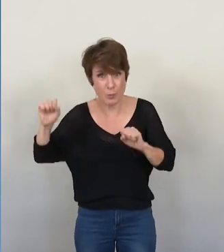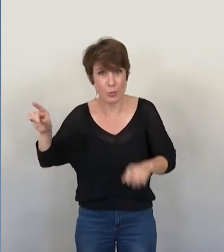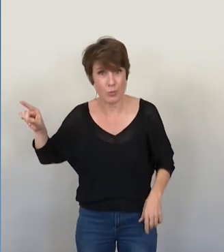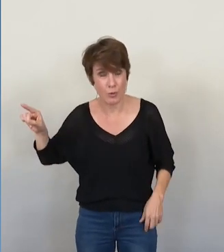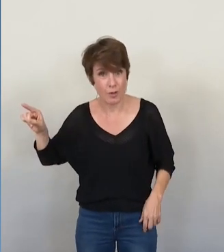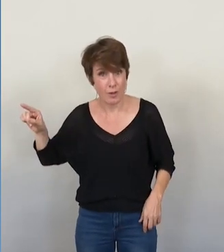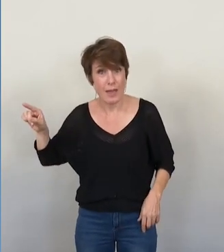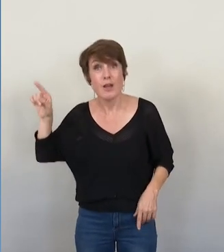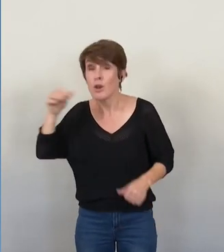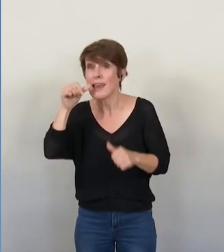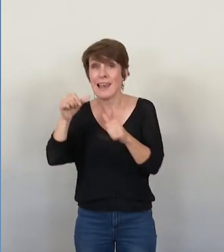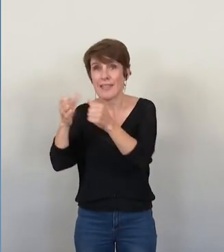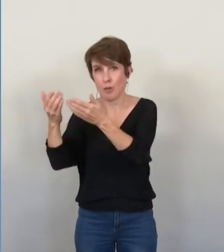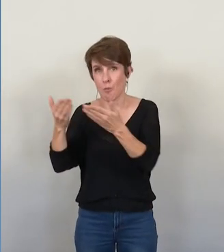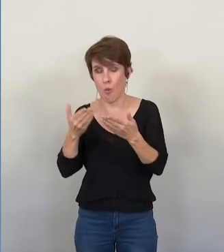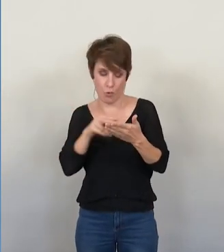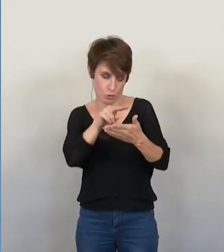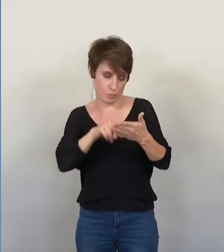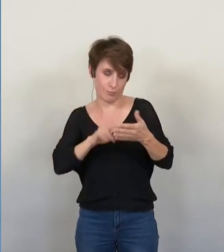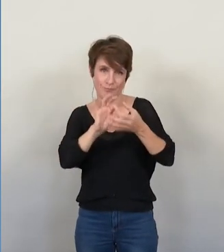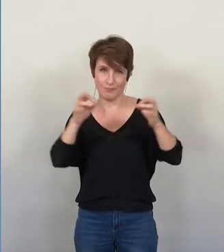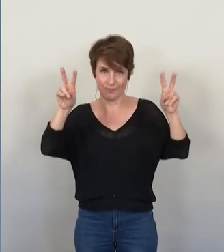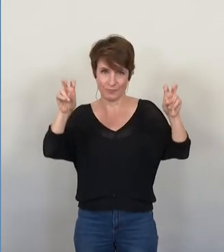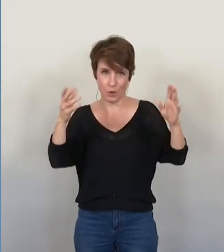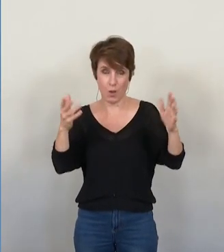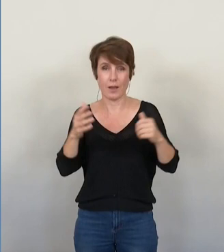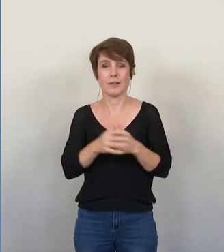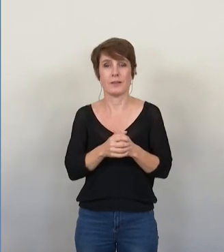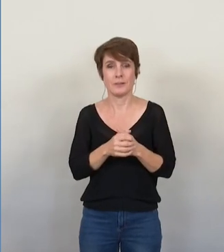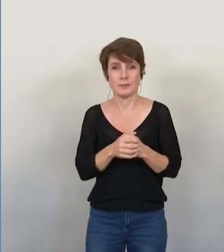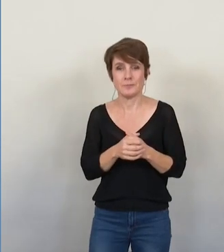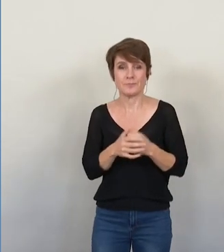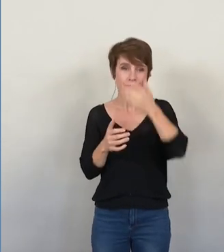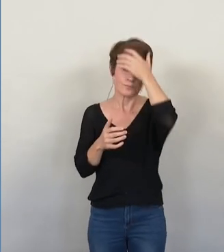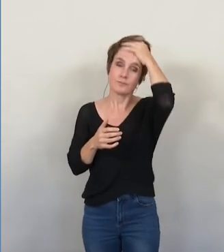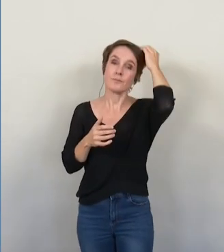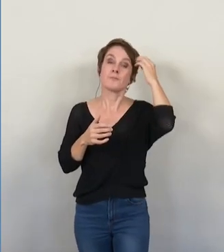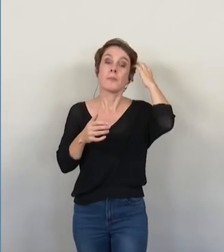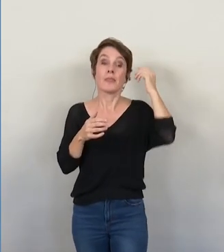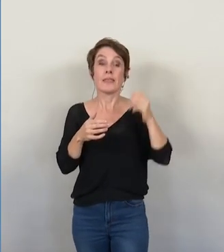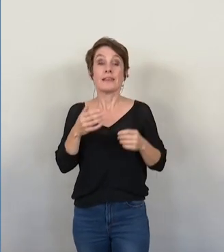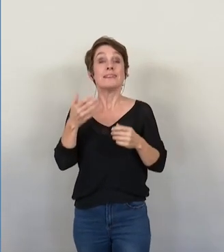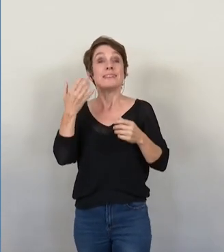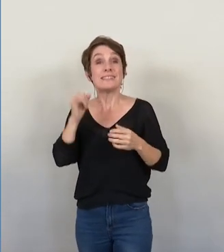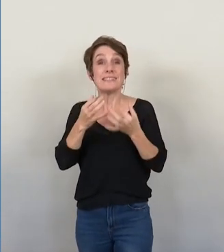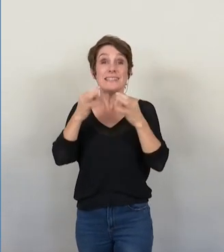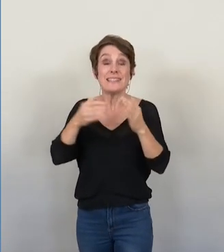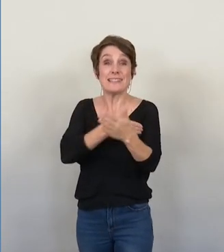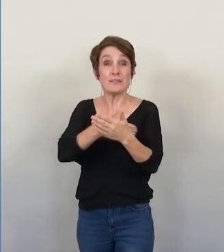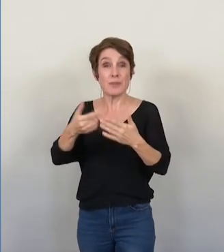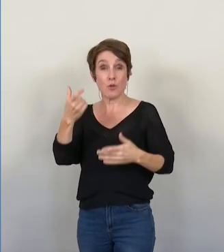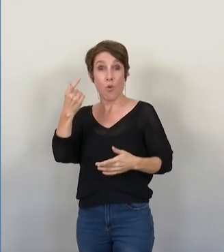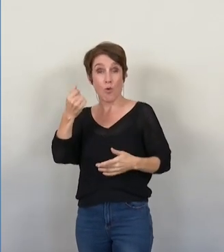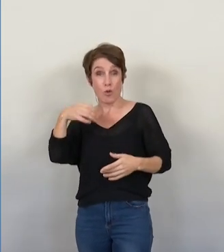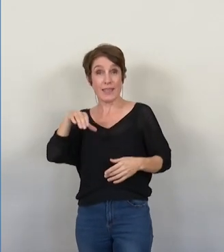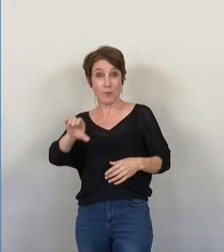son courrier si 10 millions d'euros de RAC si 10 millions d'euros de recapitalisation à la valeur